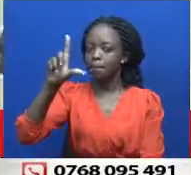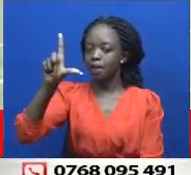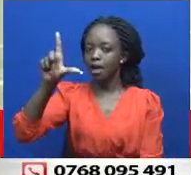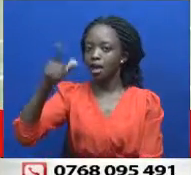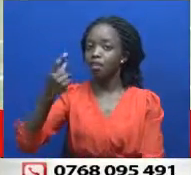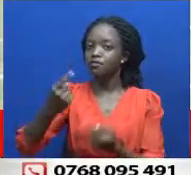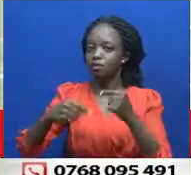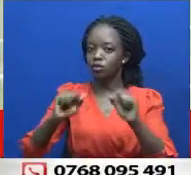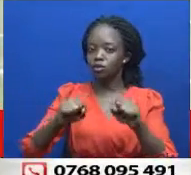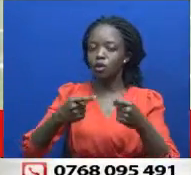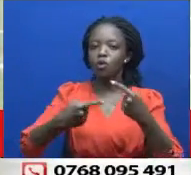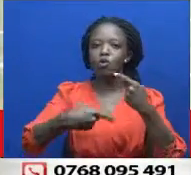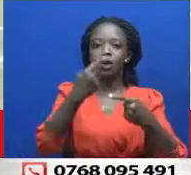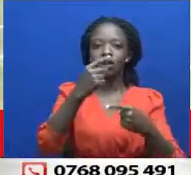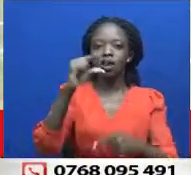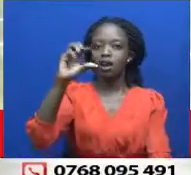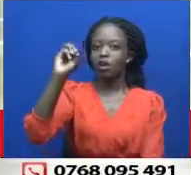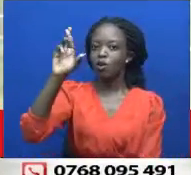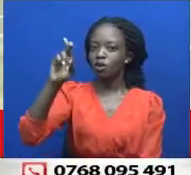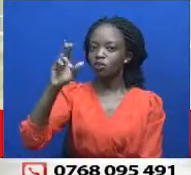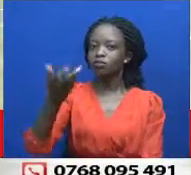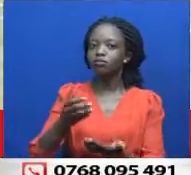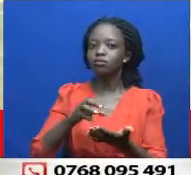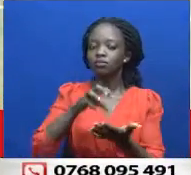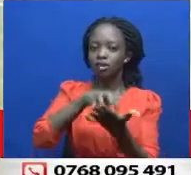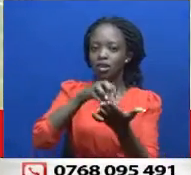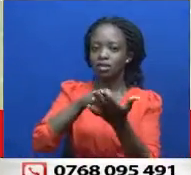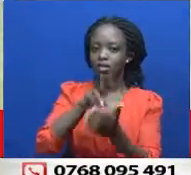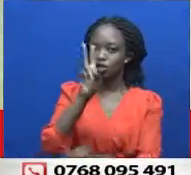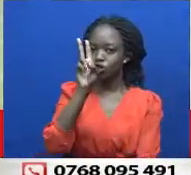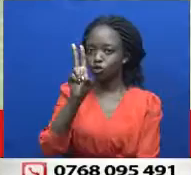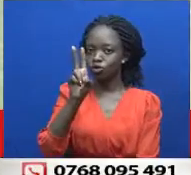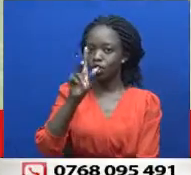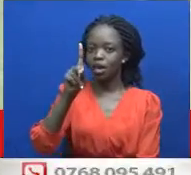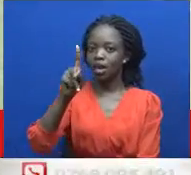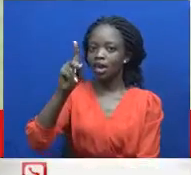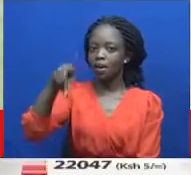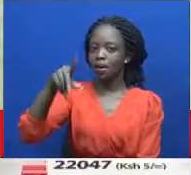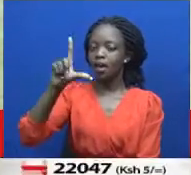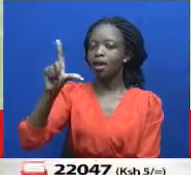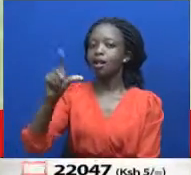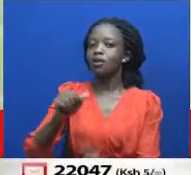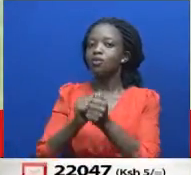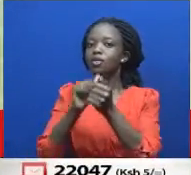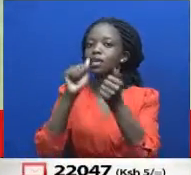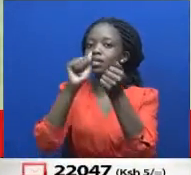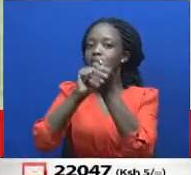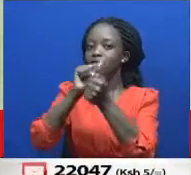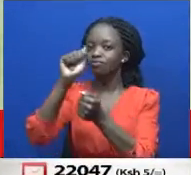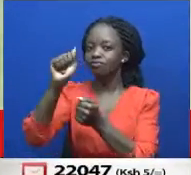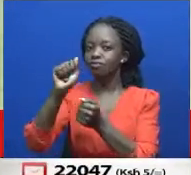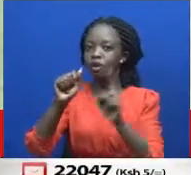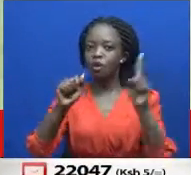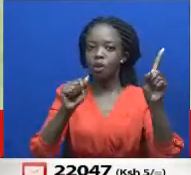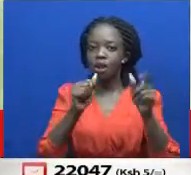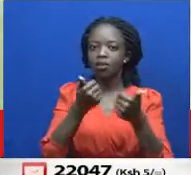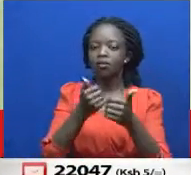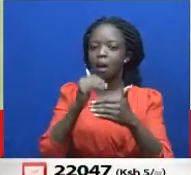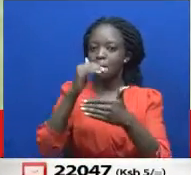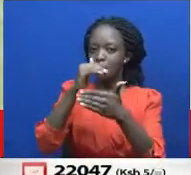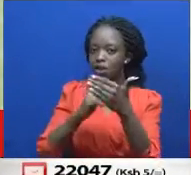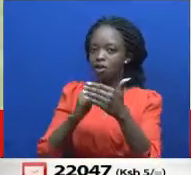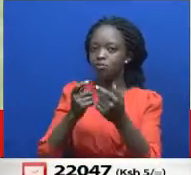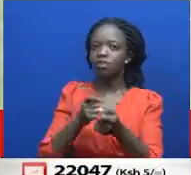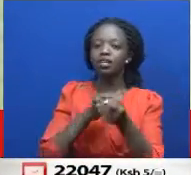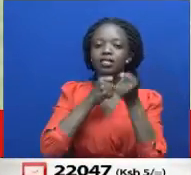ushindi. Kufikia sasa Gor Mahia wanashikilia nafasi ya pili katika jedwali la KPL wakiwa na alama 15, alama 1 nyuma viongozi Tusker,